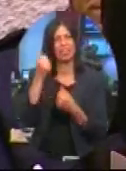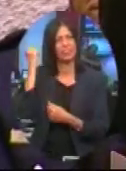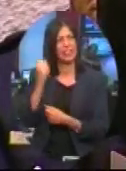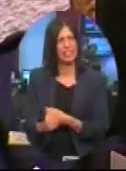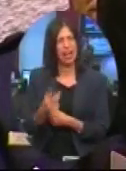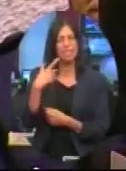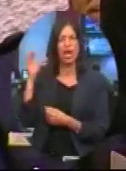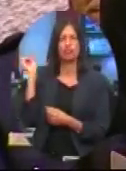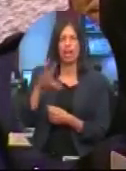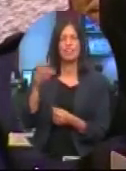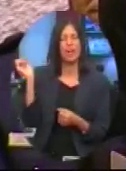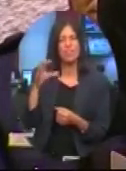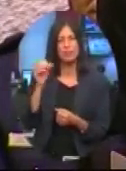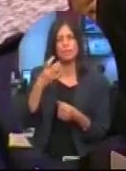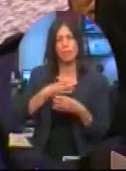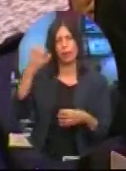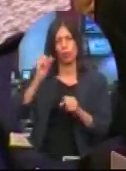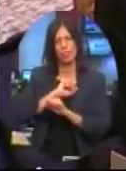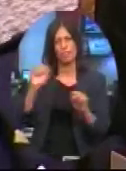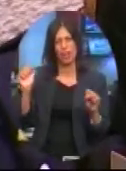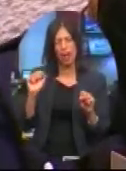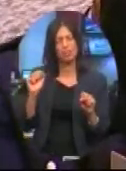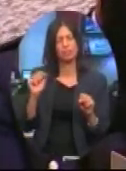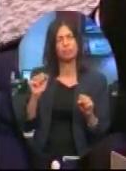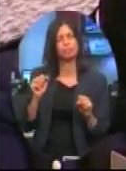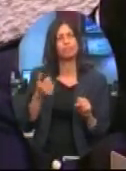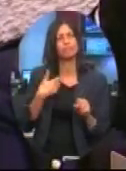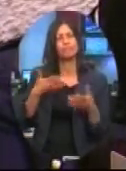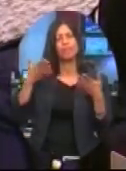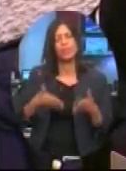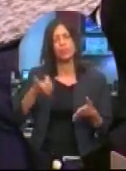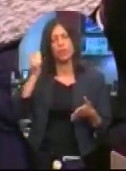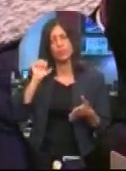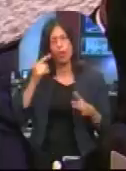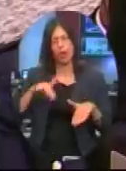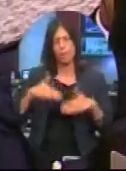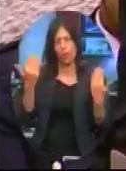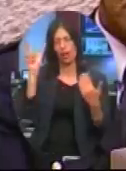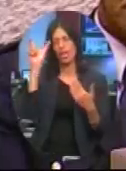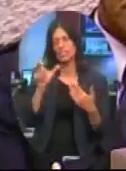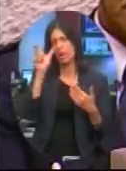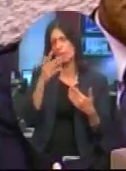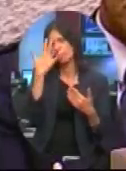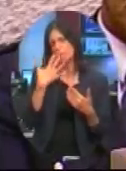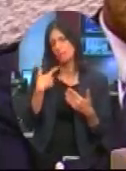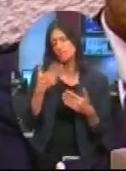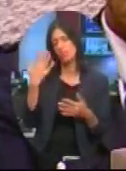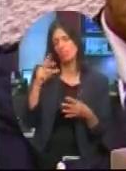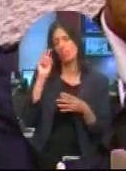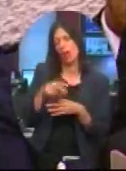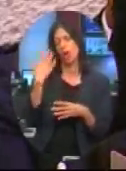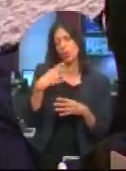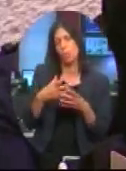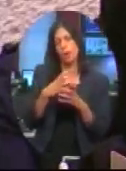והשלכת אבנים ובקבוקי תבערה. קברנו אתמול והבוקר אזרחים תמימים שנסעו באוטובוס